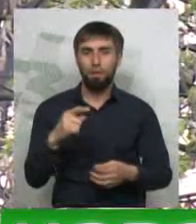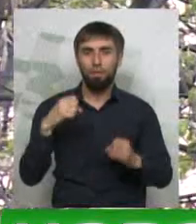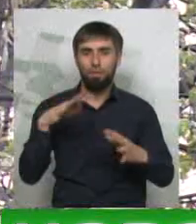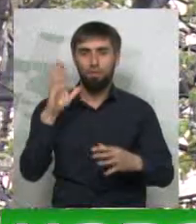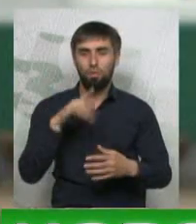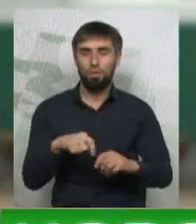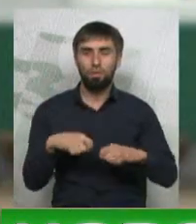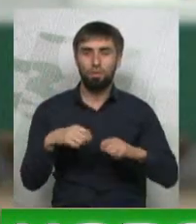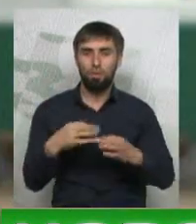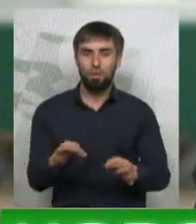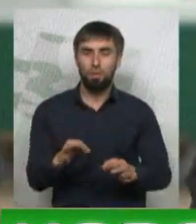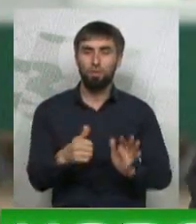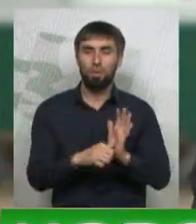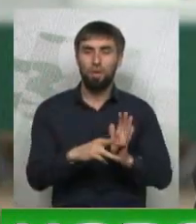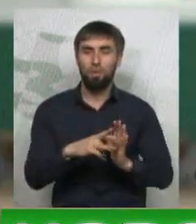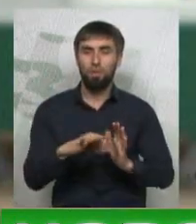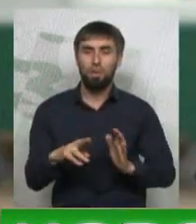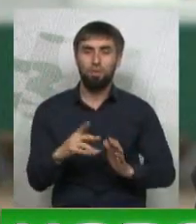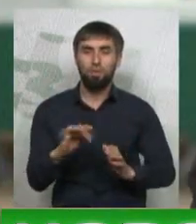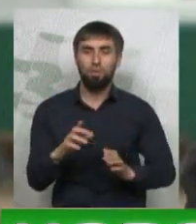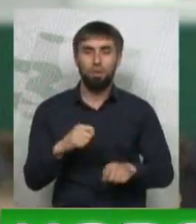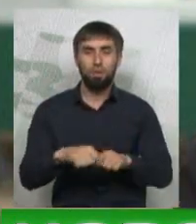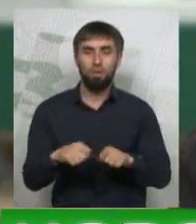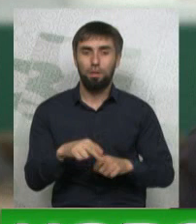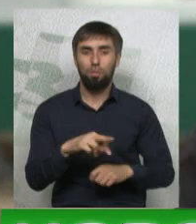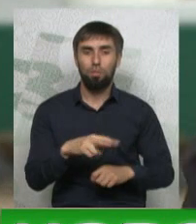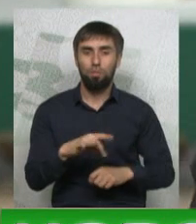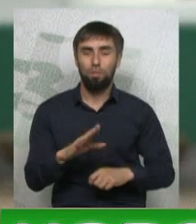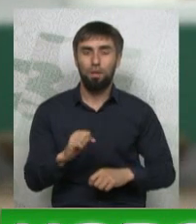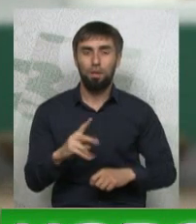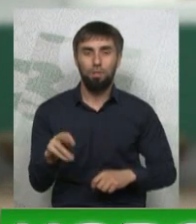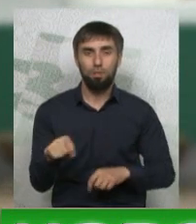воде. Ну, где-то 6 миллиардов рублей инвестирует Паланкоев Ахмед,